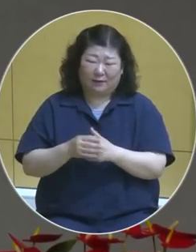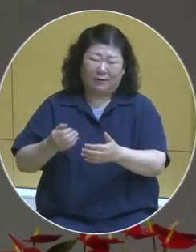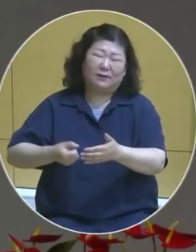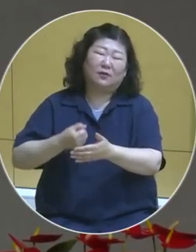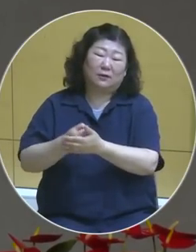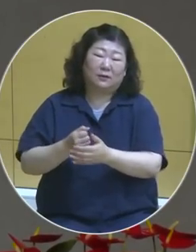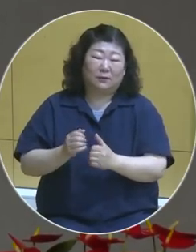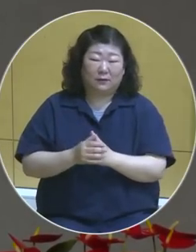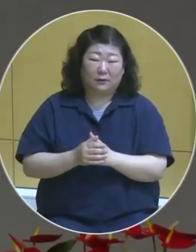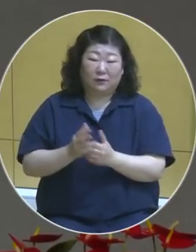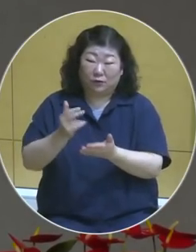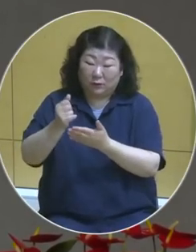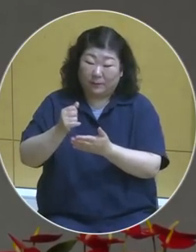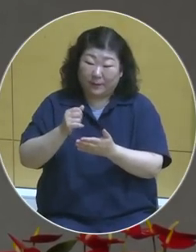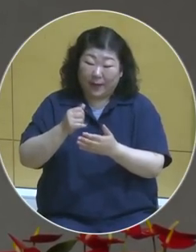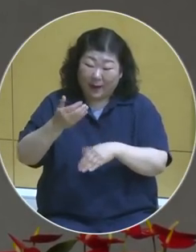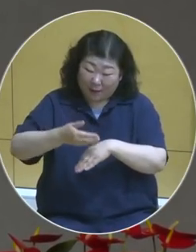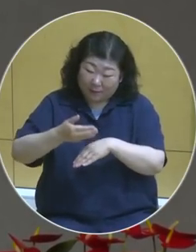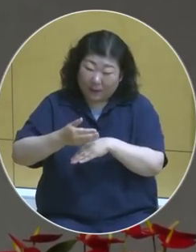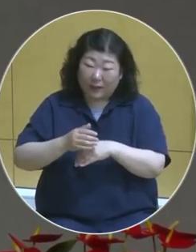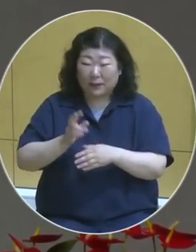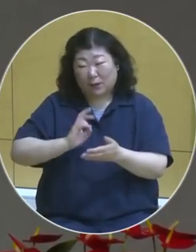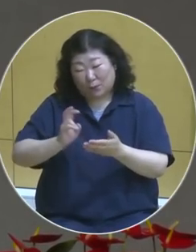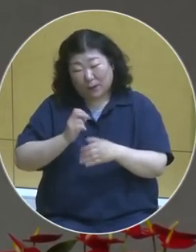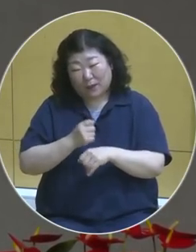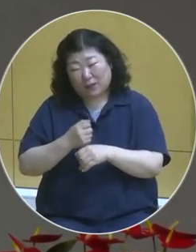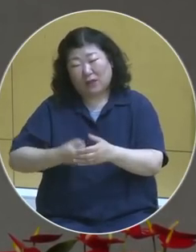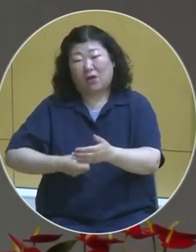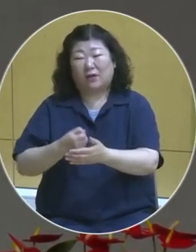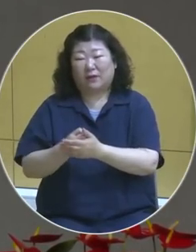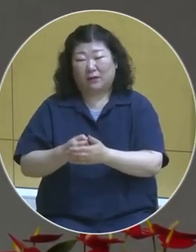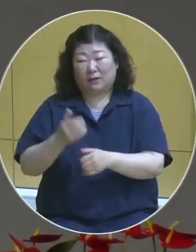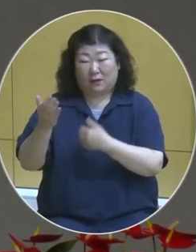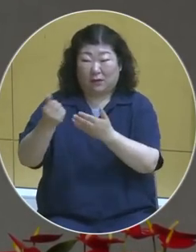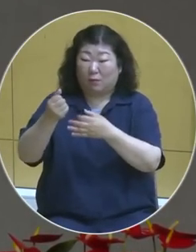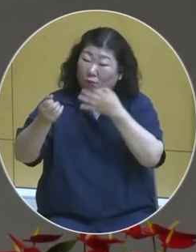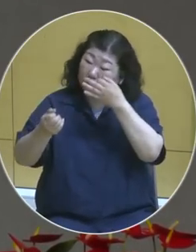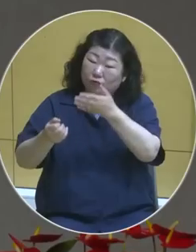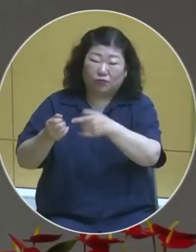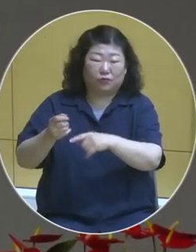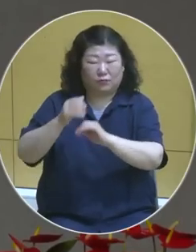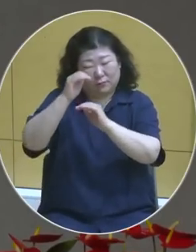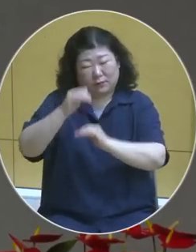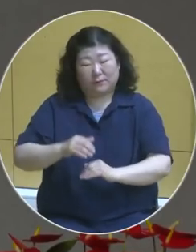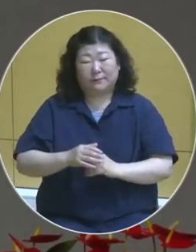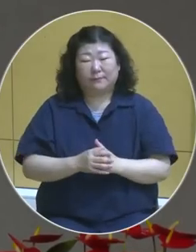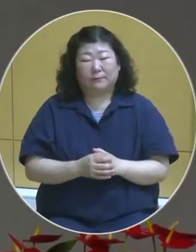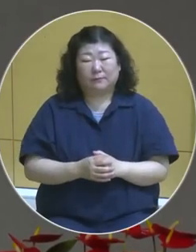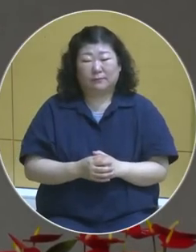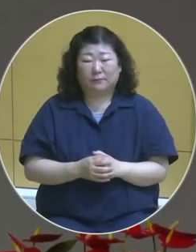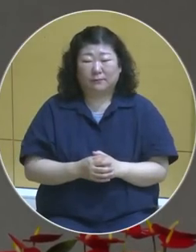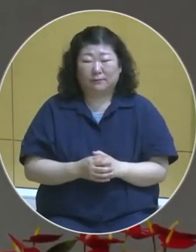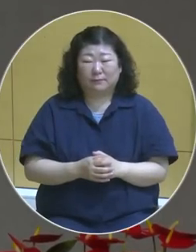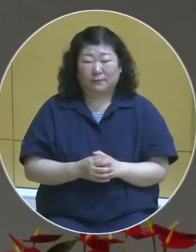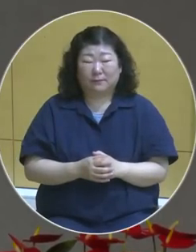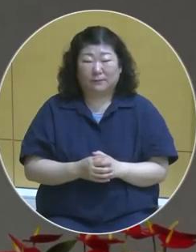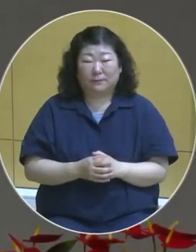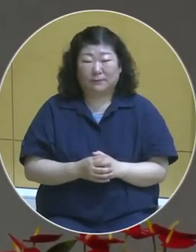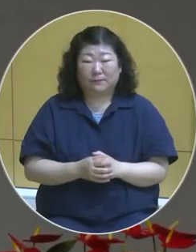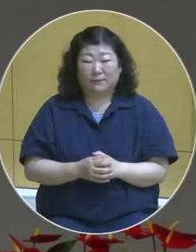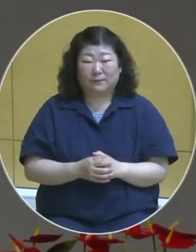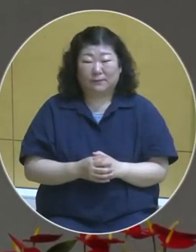노래하겠습니다. 주님께 감사하겠습니다. 그 결단을 하나님 앞에 보여주는 것을 이야기합니다.